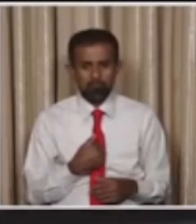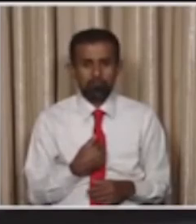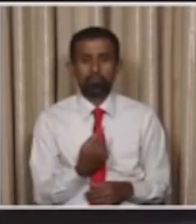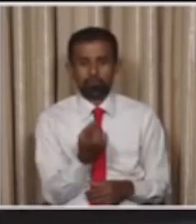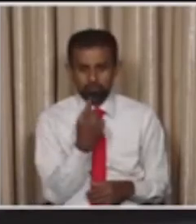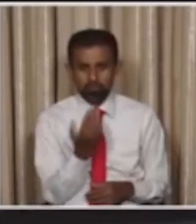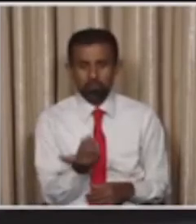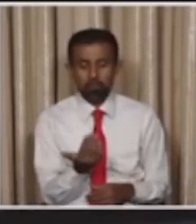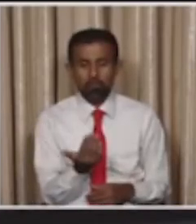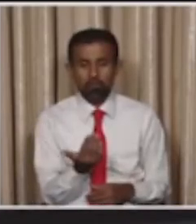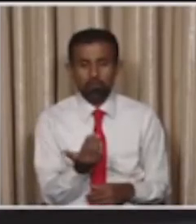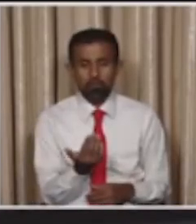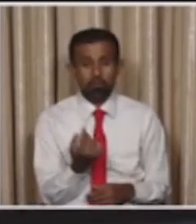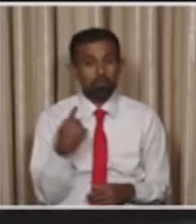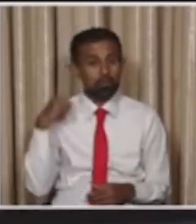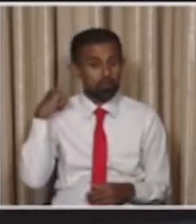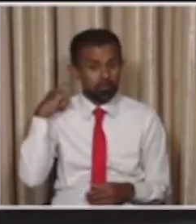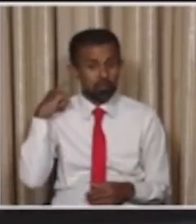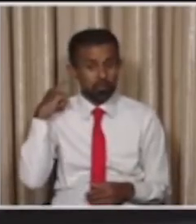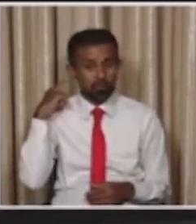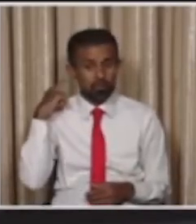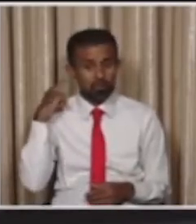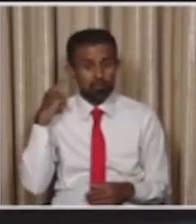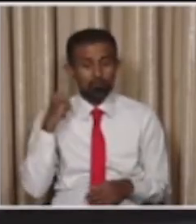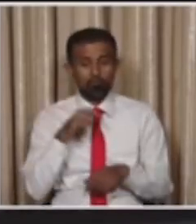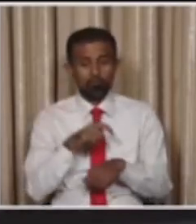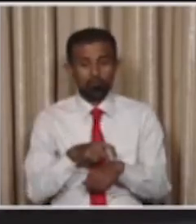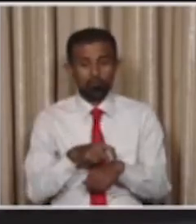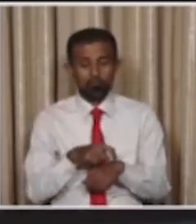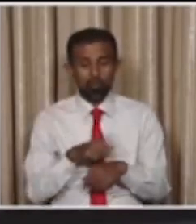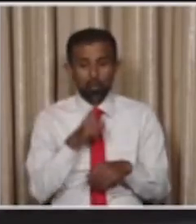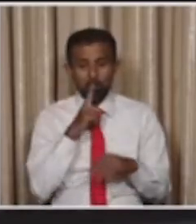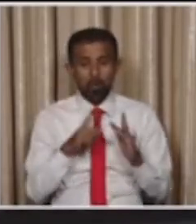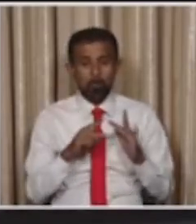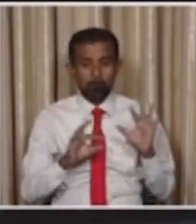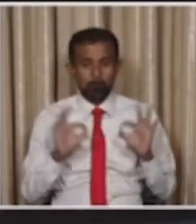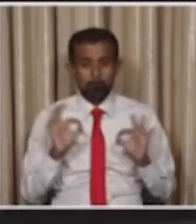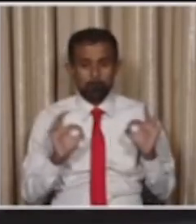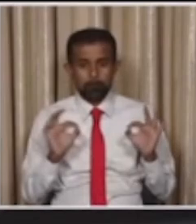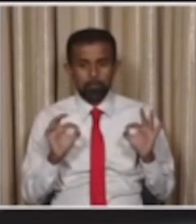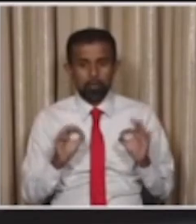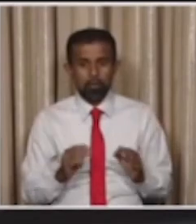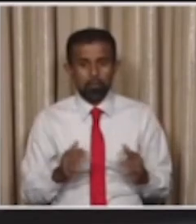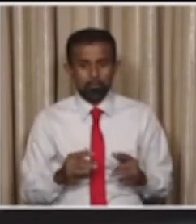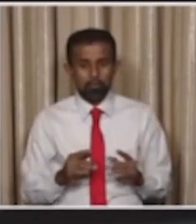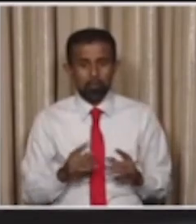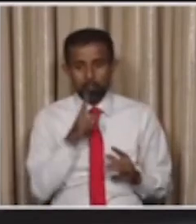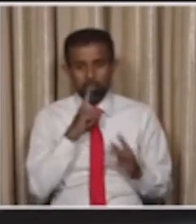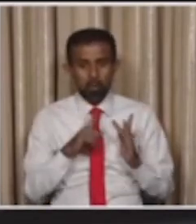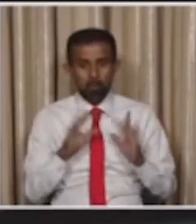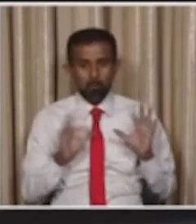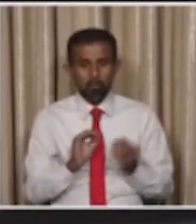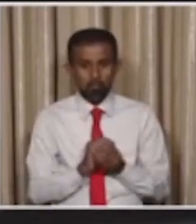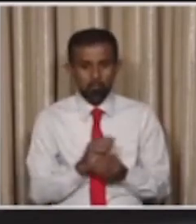අවශ්‍යයි දැන් එදා ඒ කාලයේදී තිබ්බ ඒ රක්ෂණය තවමත් ඒ රක්ෂණය